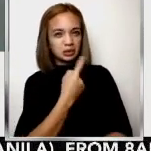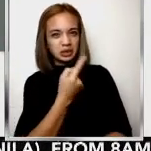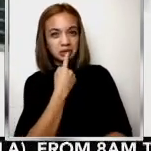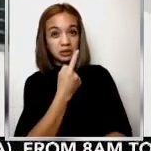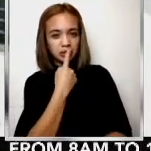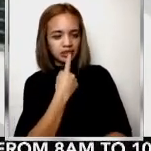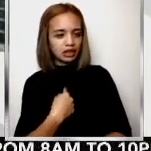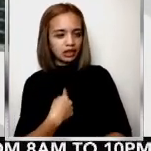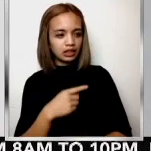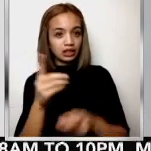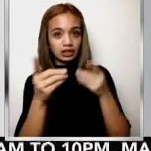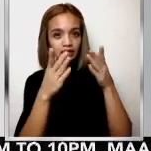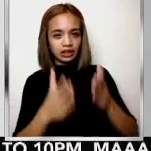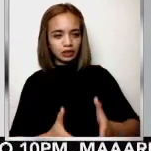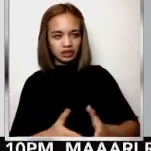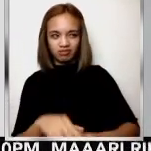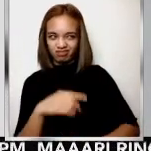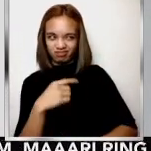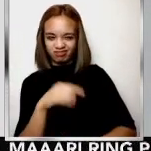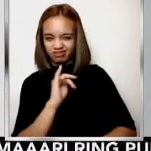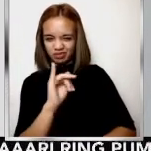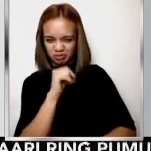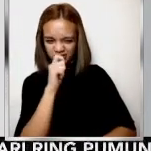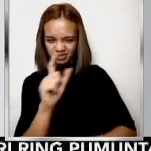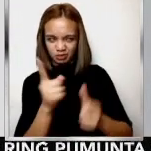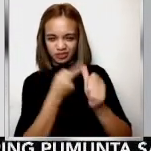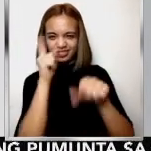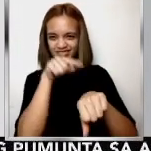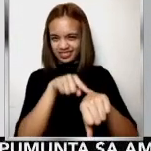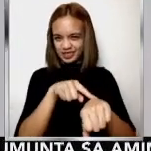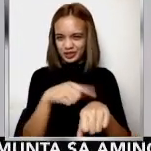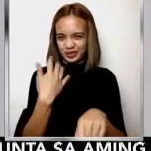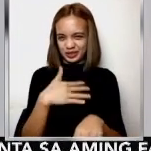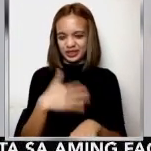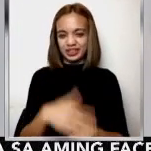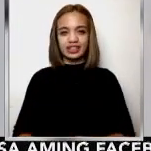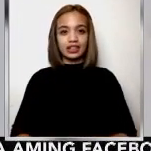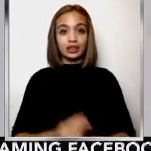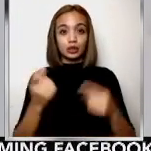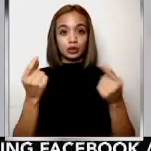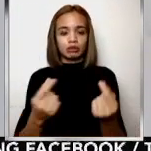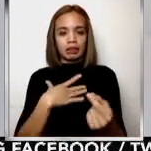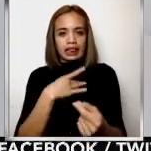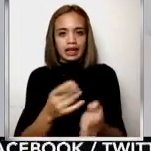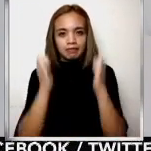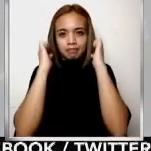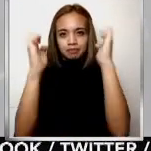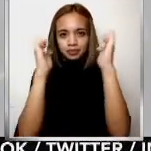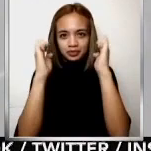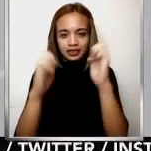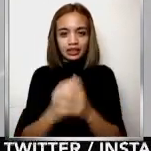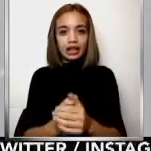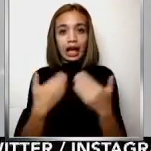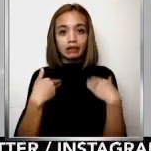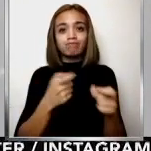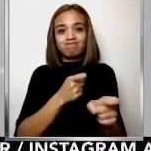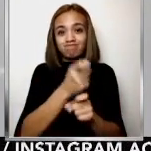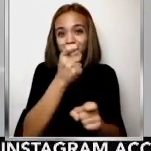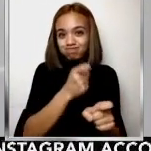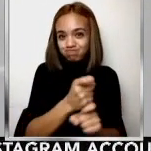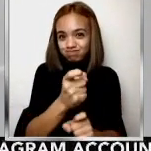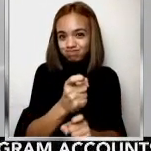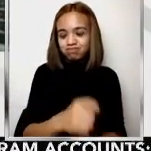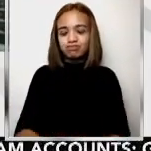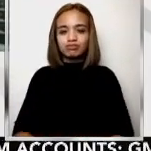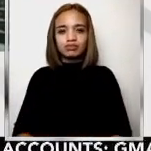eh. Hanggang sa hilig sa pag-workout, may kantsawan sina Kelvin at Tyron. Kailangan magpaganda